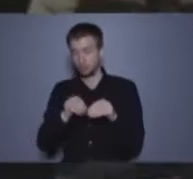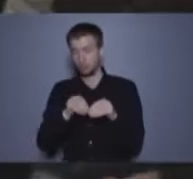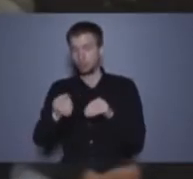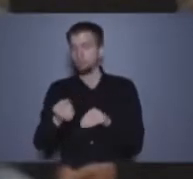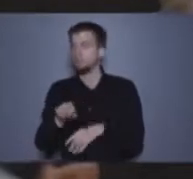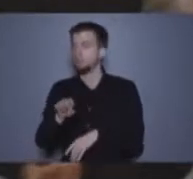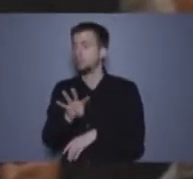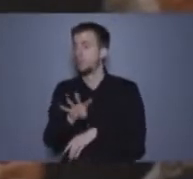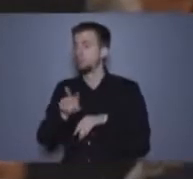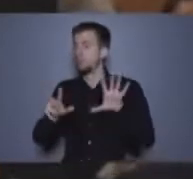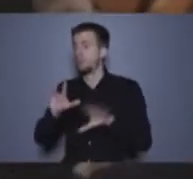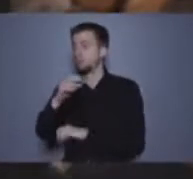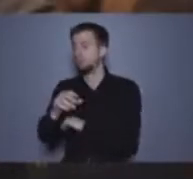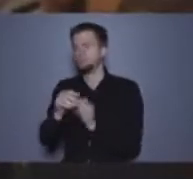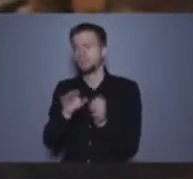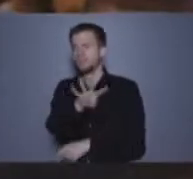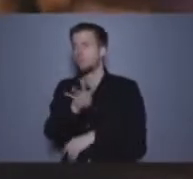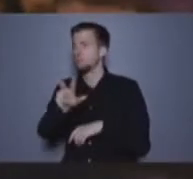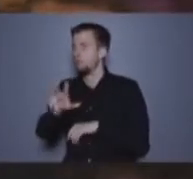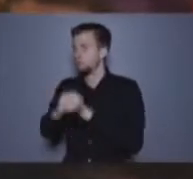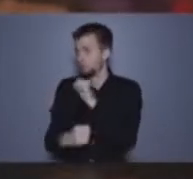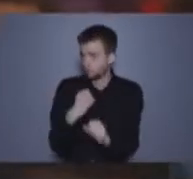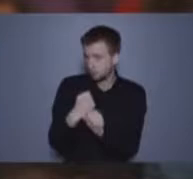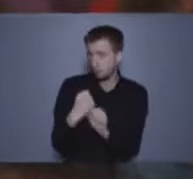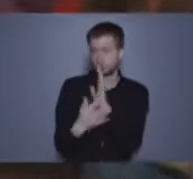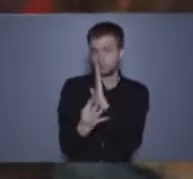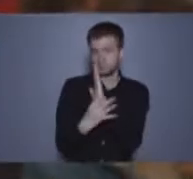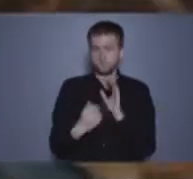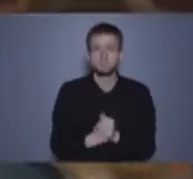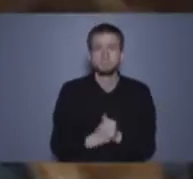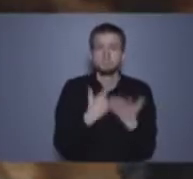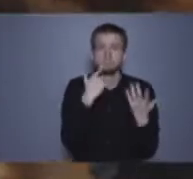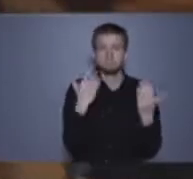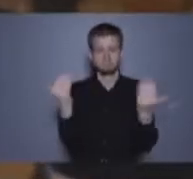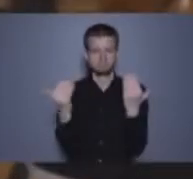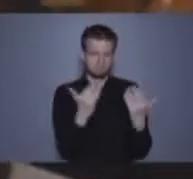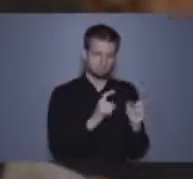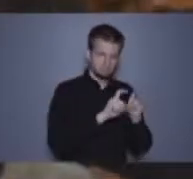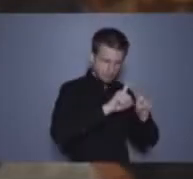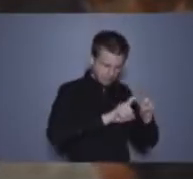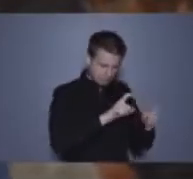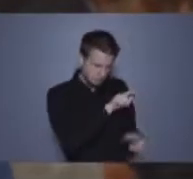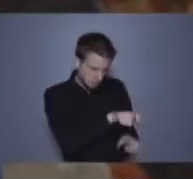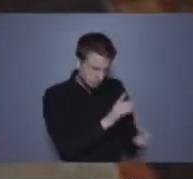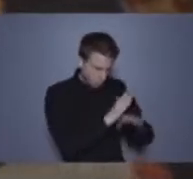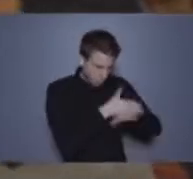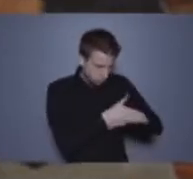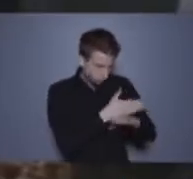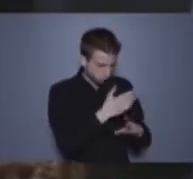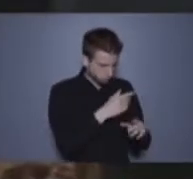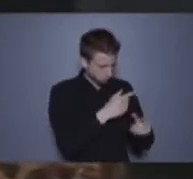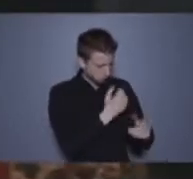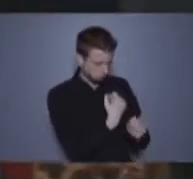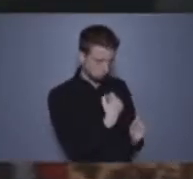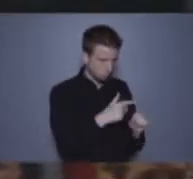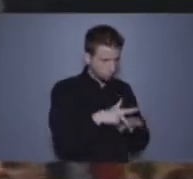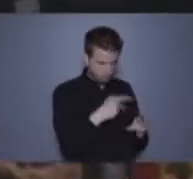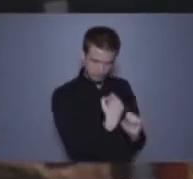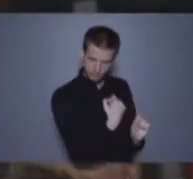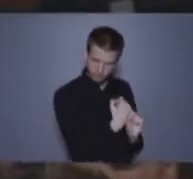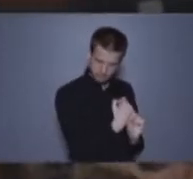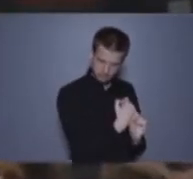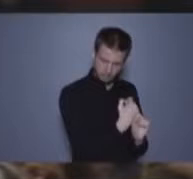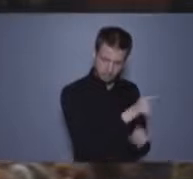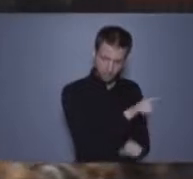on prend la statistique de l'âge moyen de ceux qui entrent au travail, qui est de 23 ans, avec 43 annuités pour avoir sa